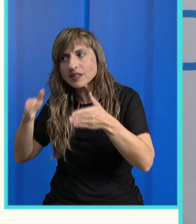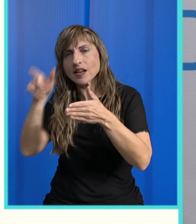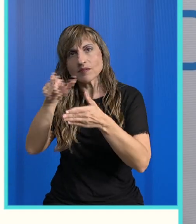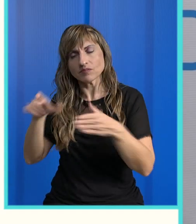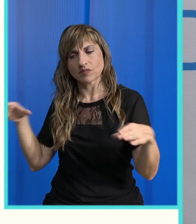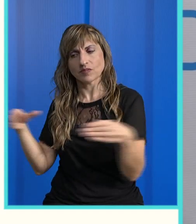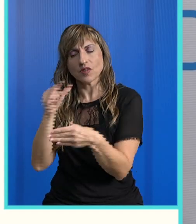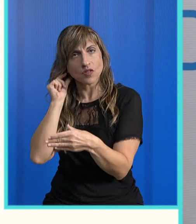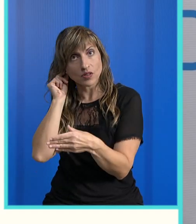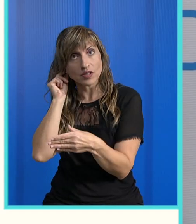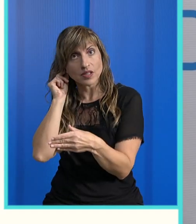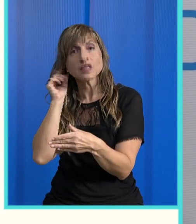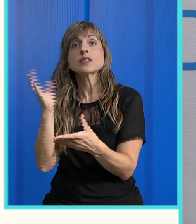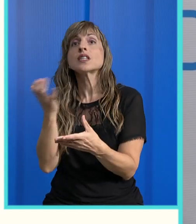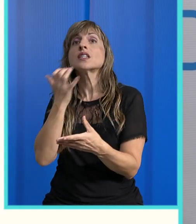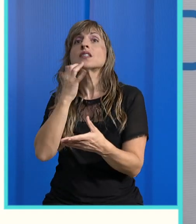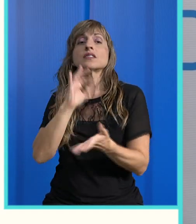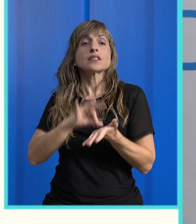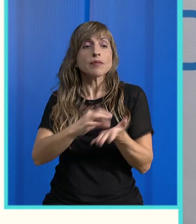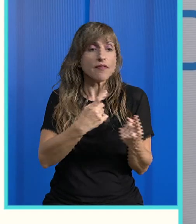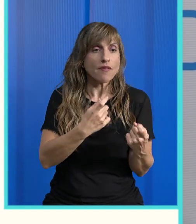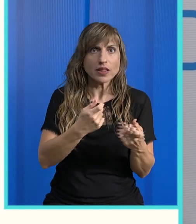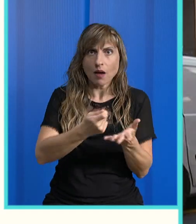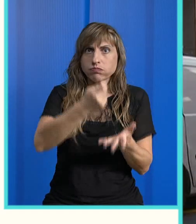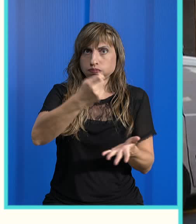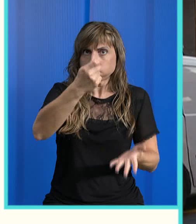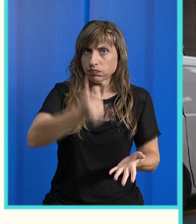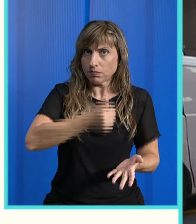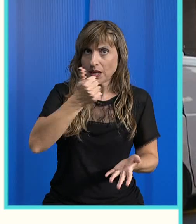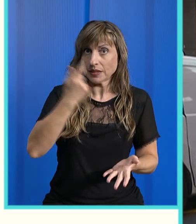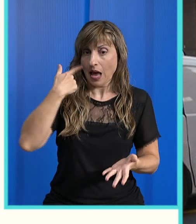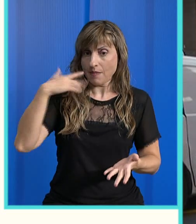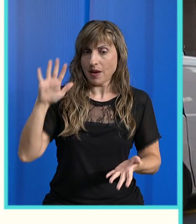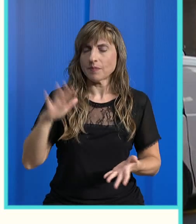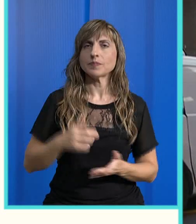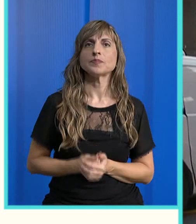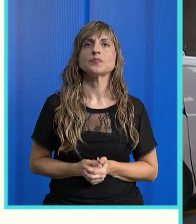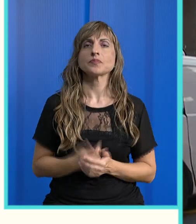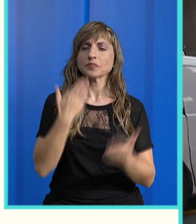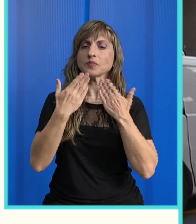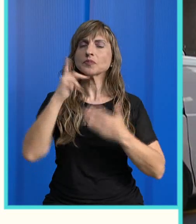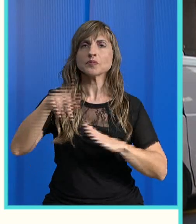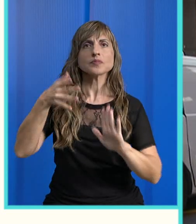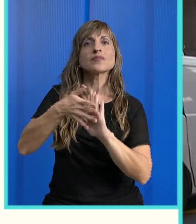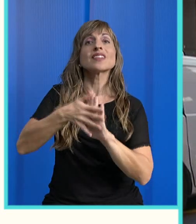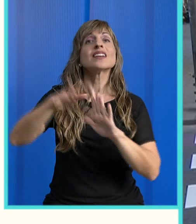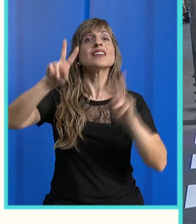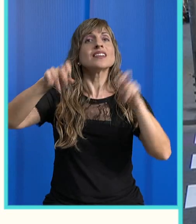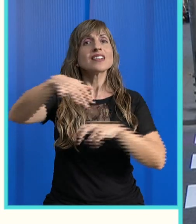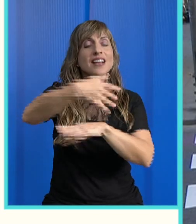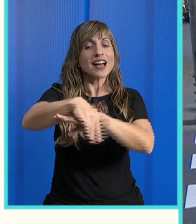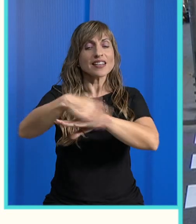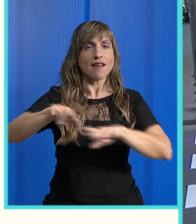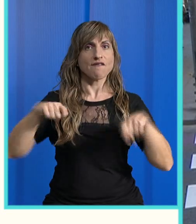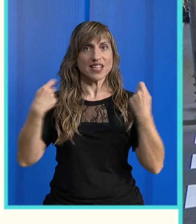reforçarem el servei veiem com evoluciona. Durant l'entrevista García Albiol també ha parlat de la pacificació del carrer Francesc